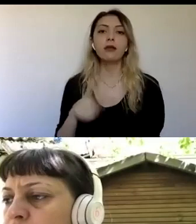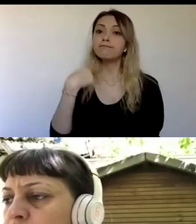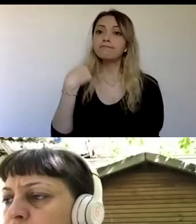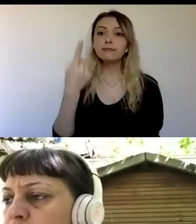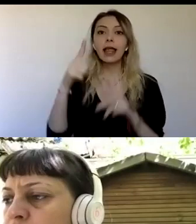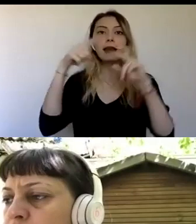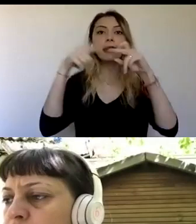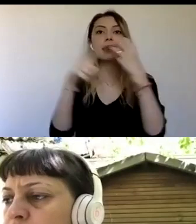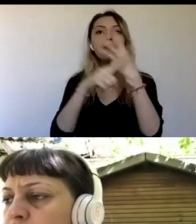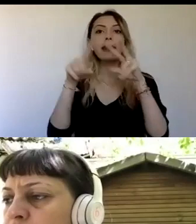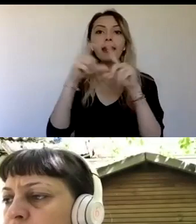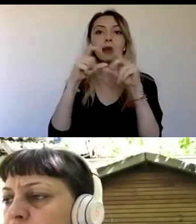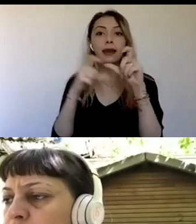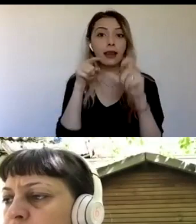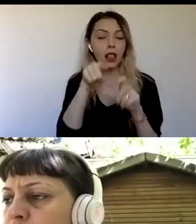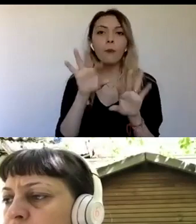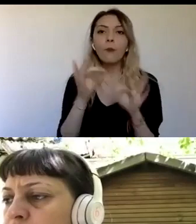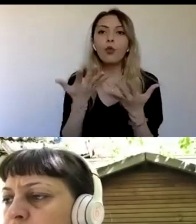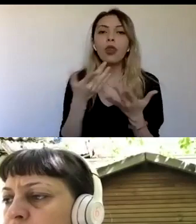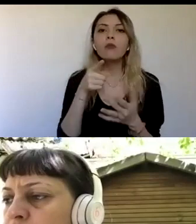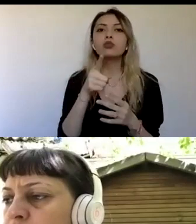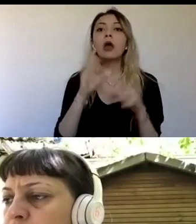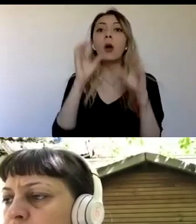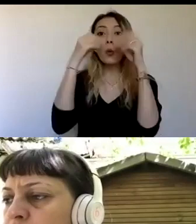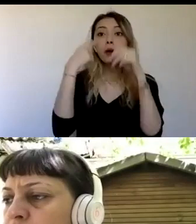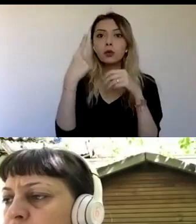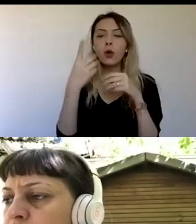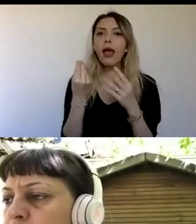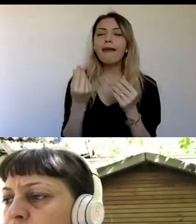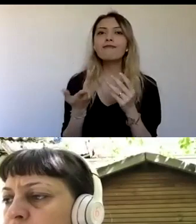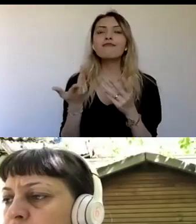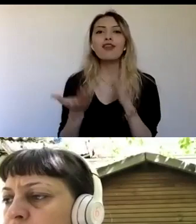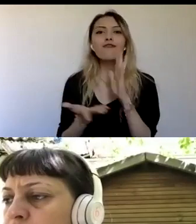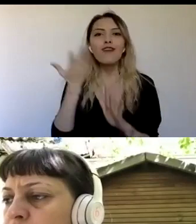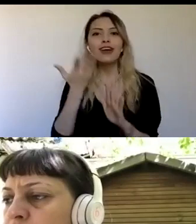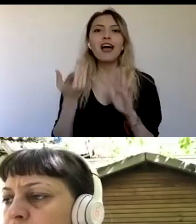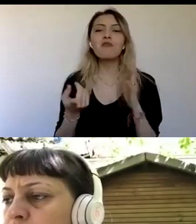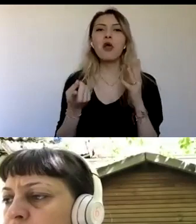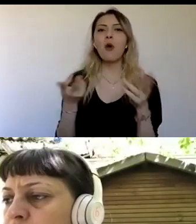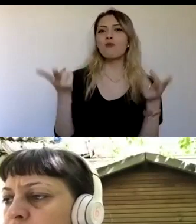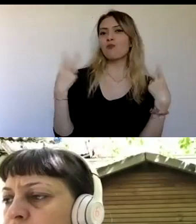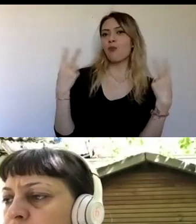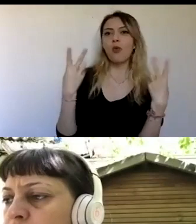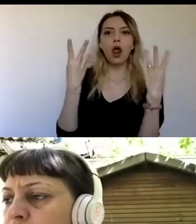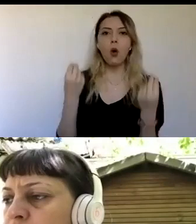Google'daki aramalar trendlerini gösteriyor bize. Şöyle ki, yani buraya girdiğiniz zaman mesela